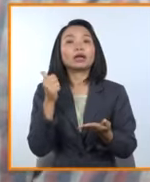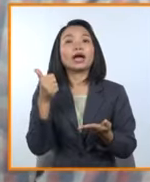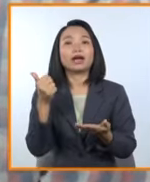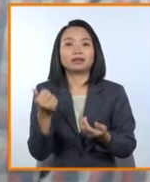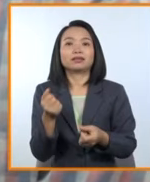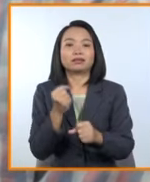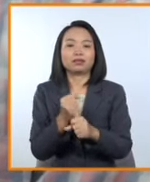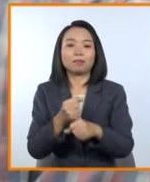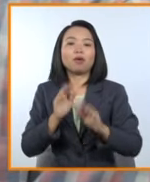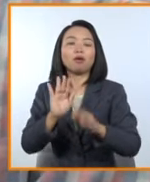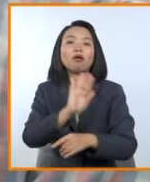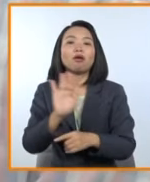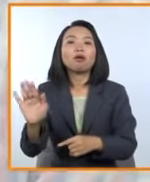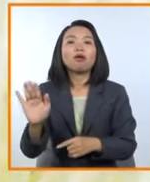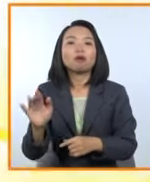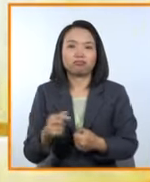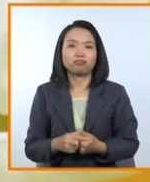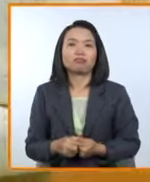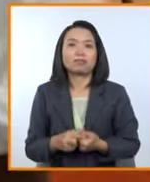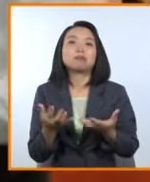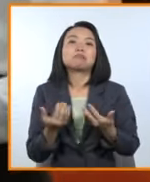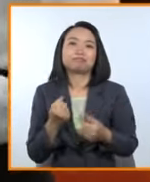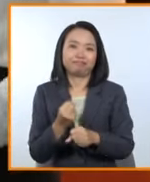เพื่อทำเป็นแก้วแบรนด์ของเขาออกมาอะไรอย่างเงี้ยครับ